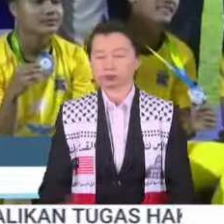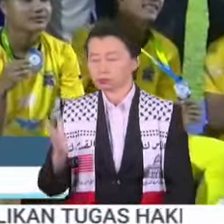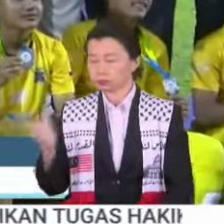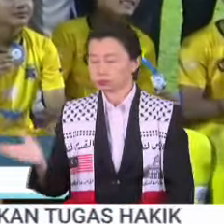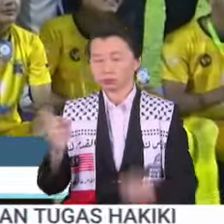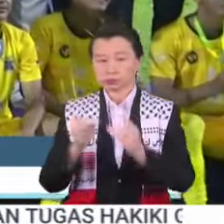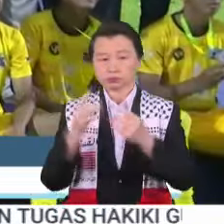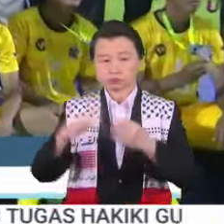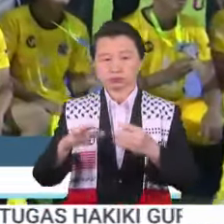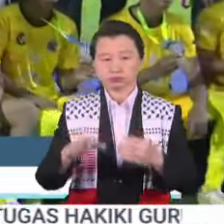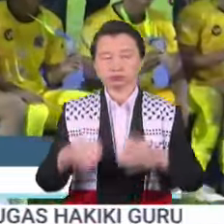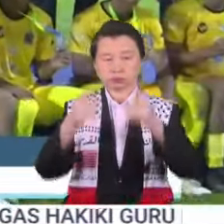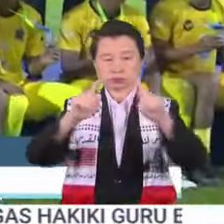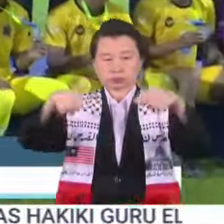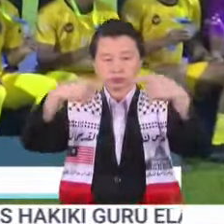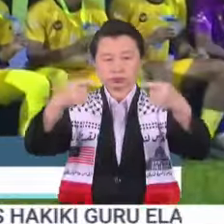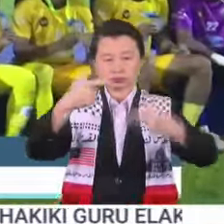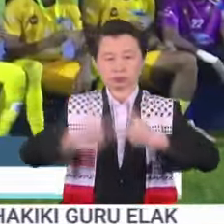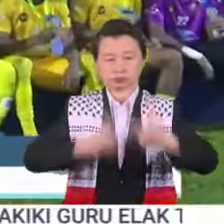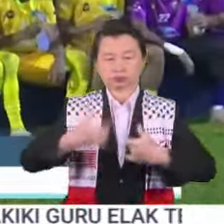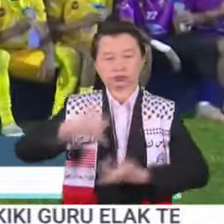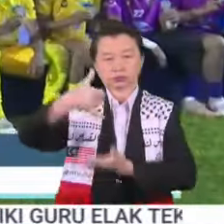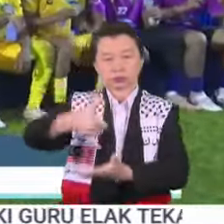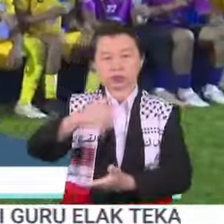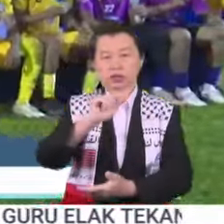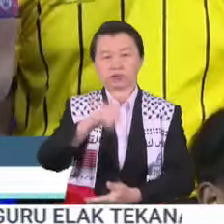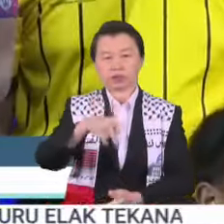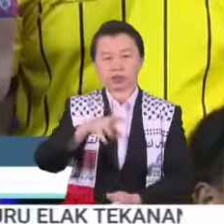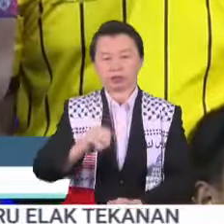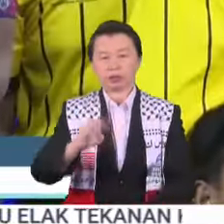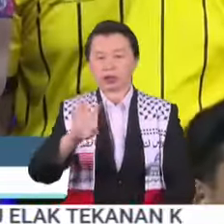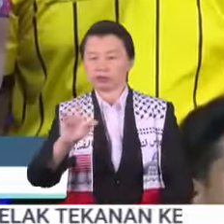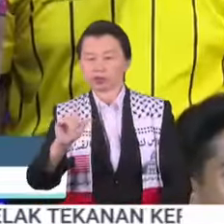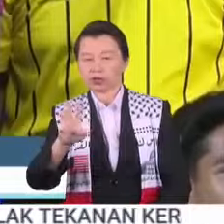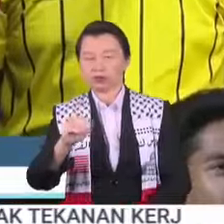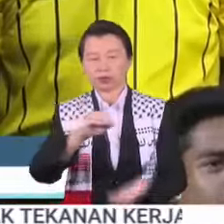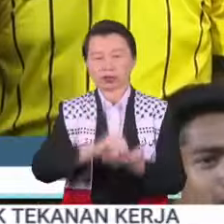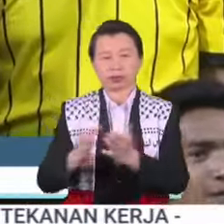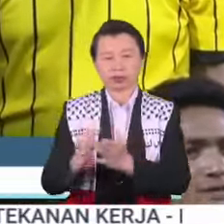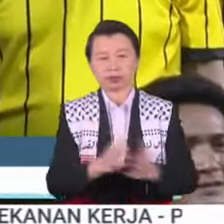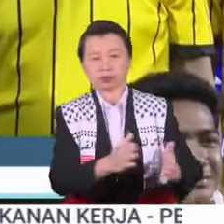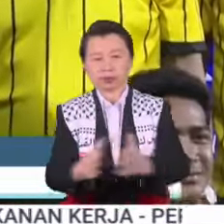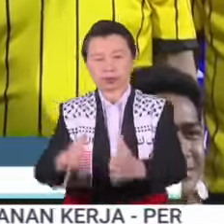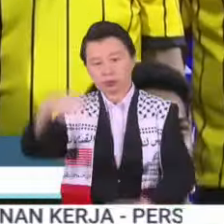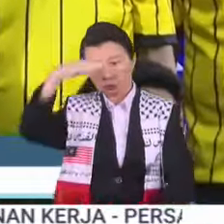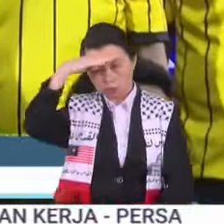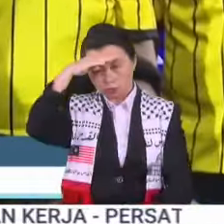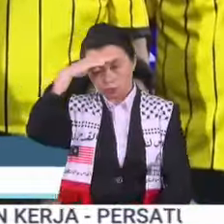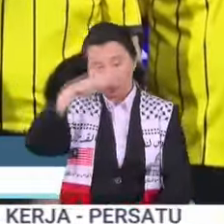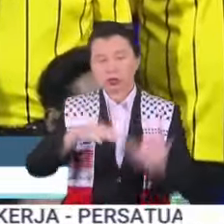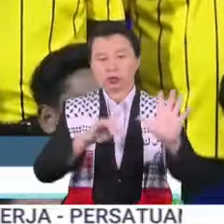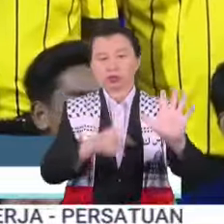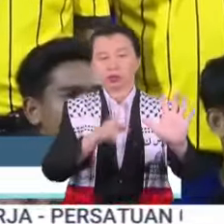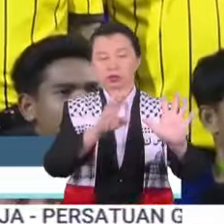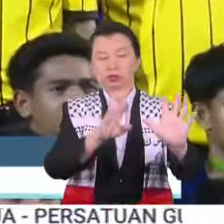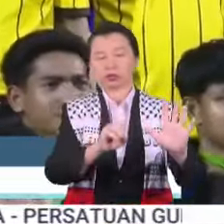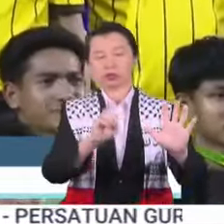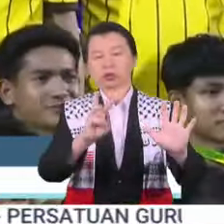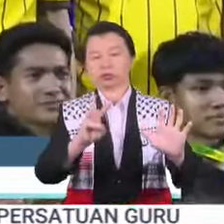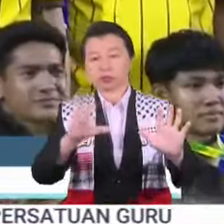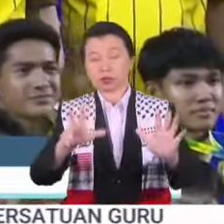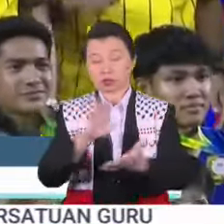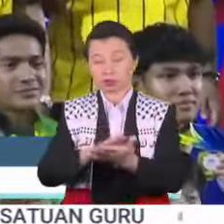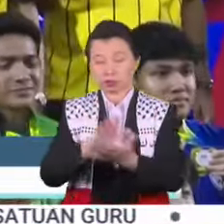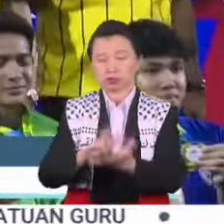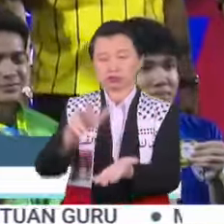Beliau ditemui selepas aksi final Liga Piala KPM FAM 2023 di Pasir Gudang, Johor Bahru. 5,063 sekolah sebelum